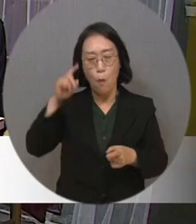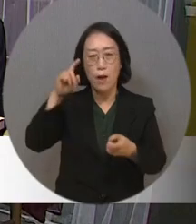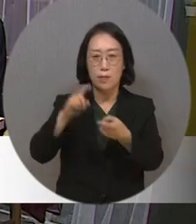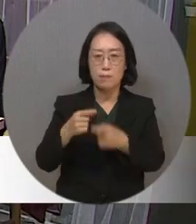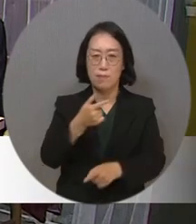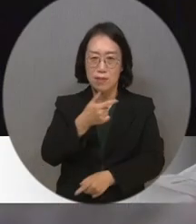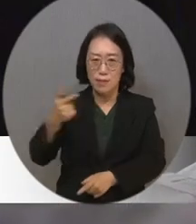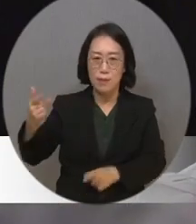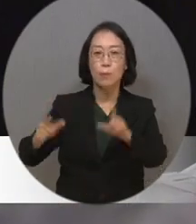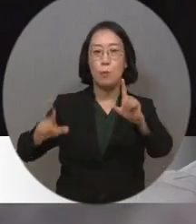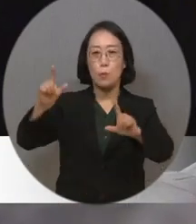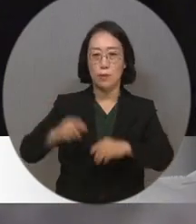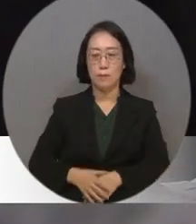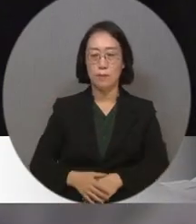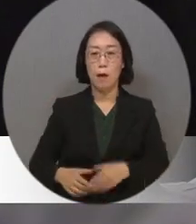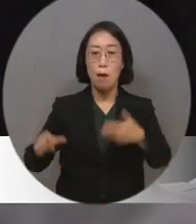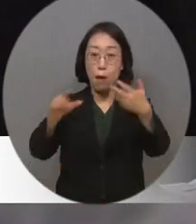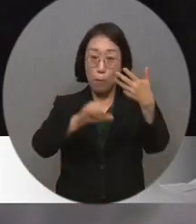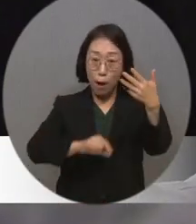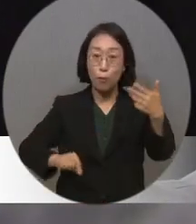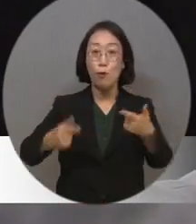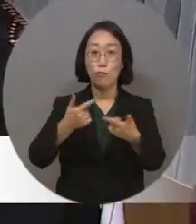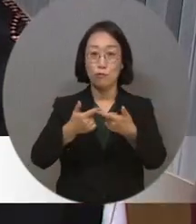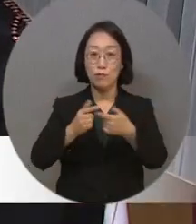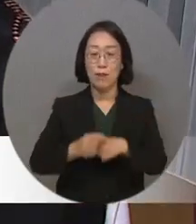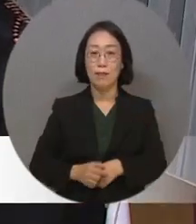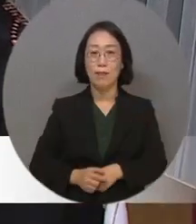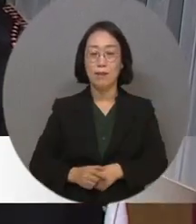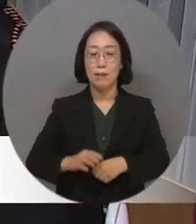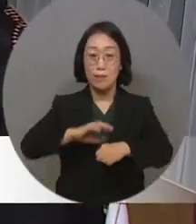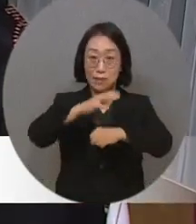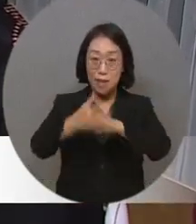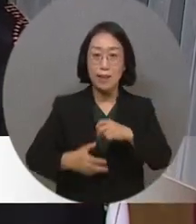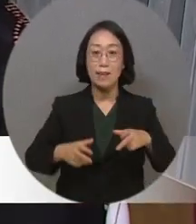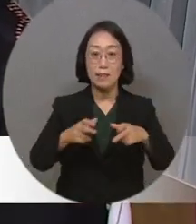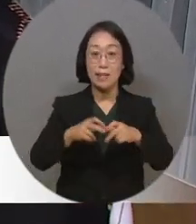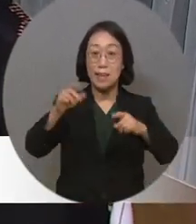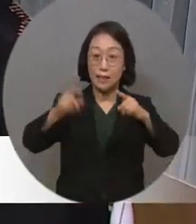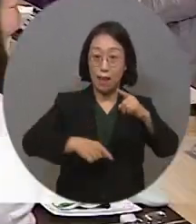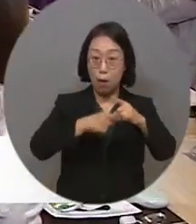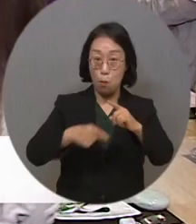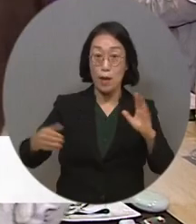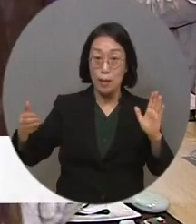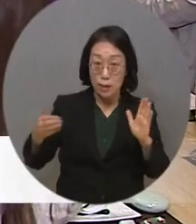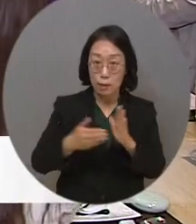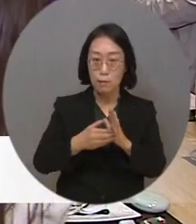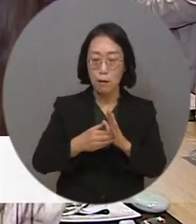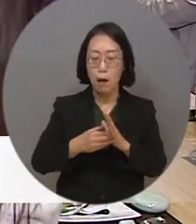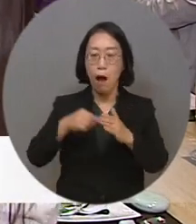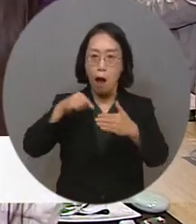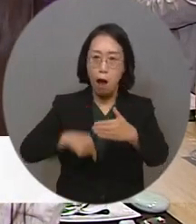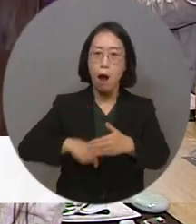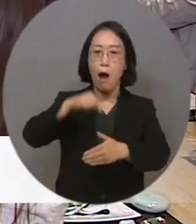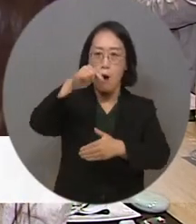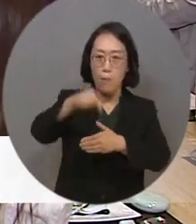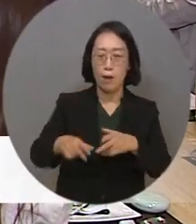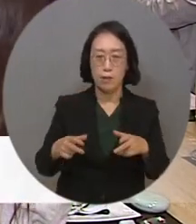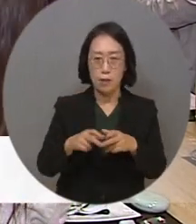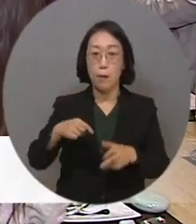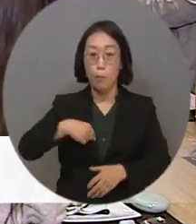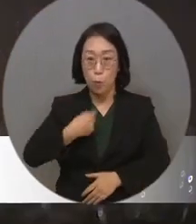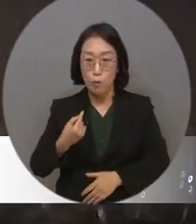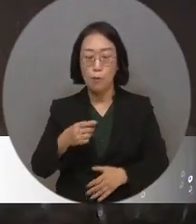나타냈습니다. 지난 8월 부산에서 개최된 2023 부산세계장애인대회는 국내외 장애인 당사자와